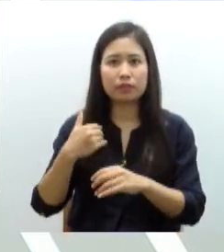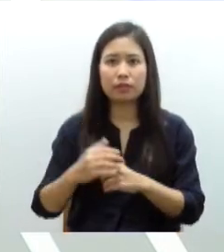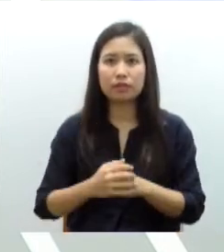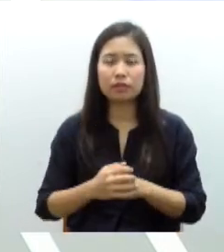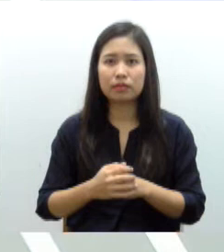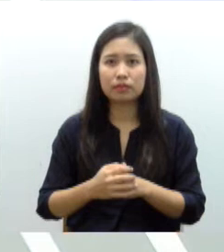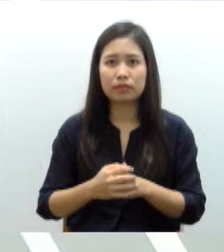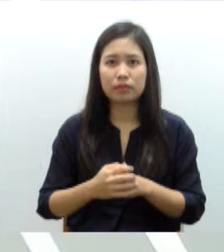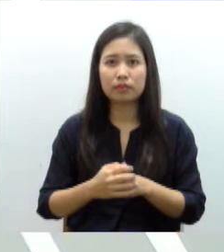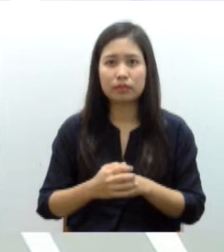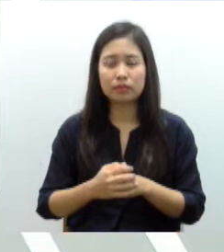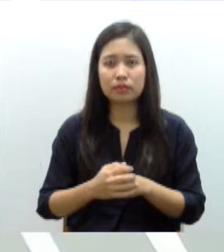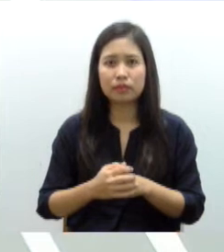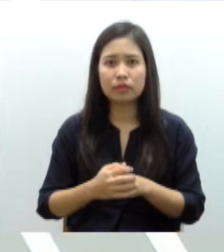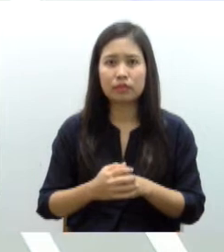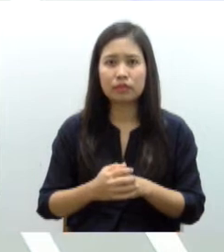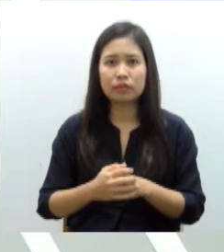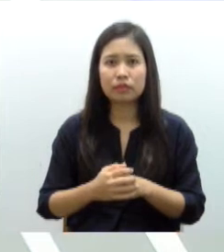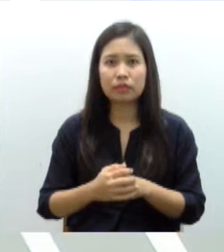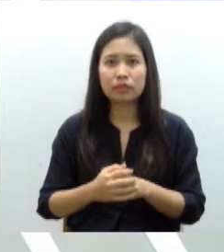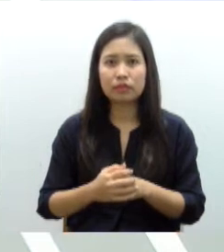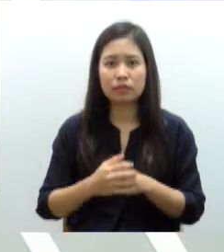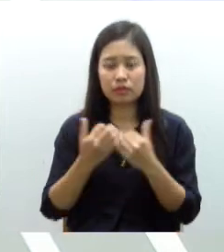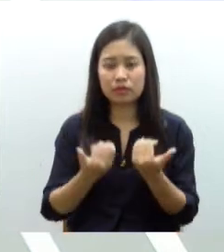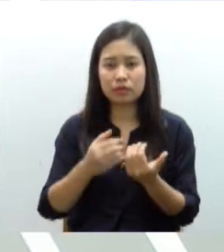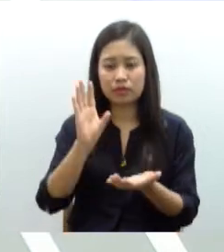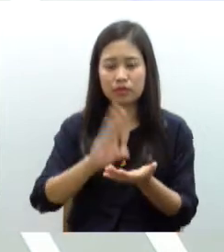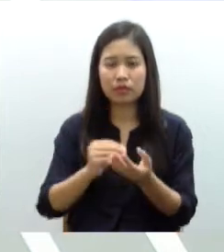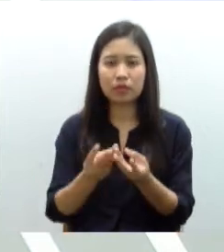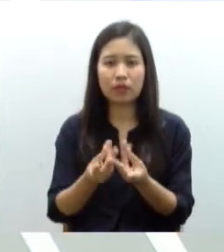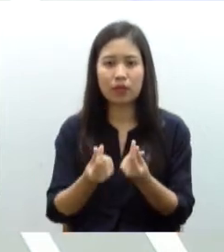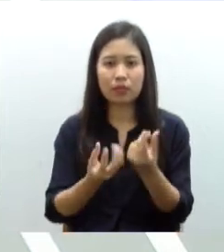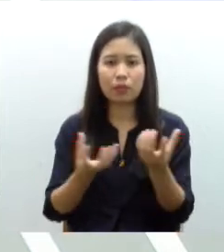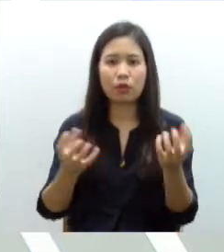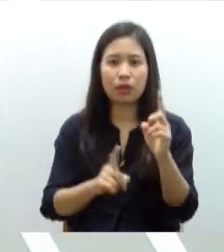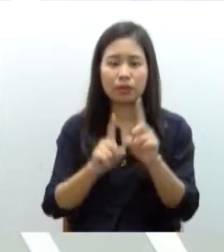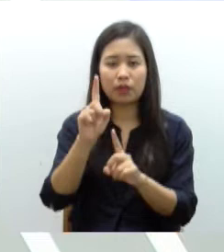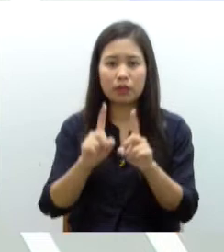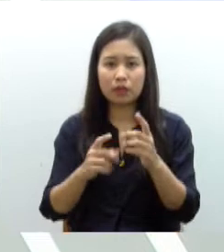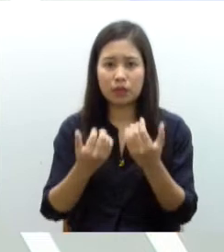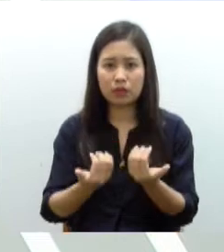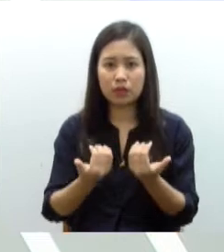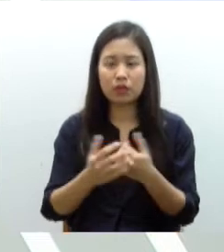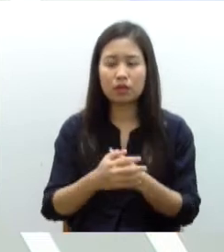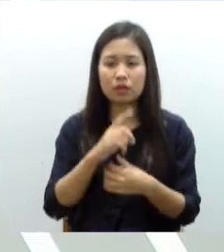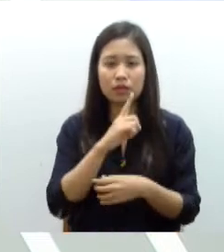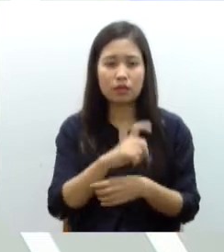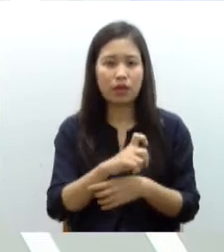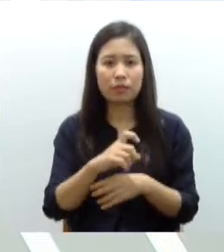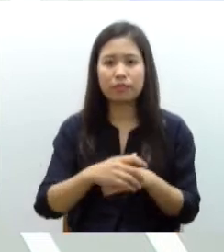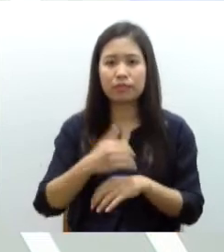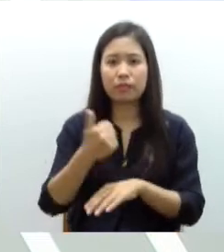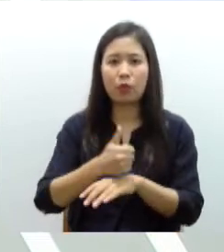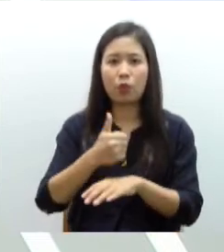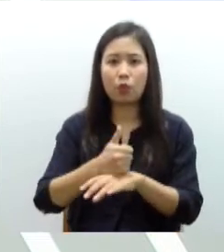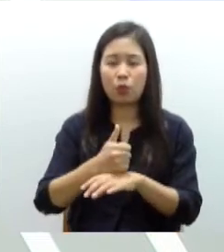อาทิตย์ครับก็ต่อมาก็จะเป็นในส่วนของรายละเอียดของการประเมิน ITA ครับก็จะขออนุญาตเรียนถามท่านผอ.สมชัยนะครับท่าน